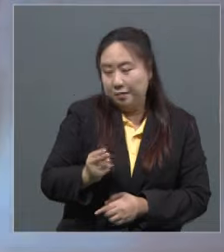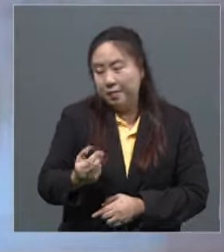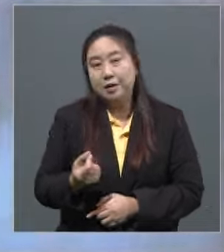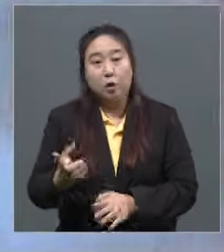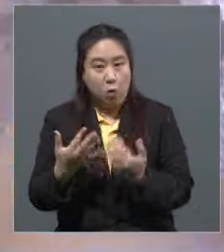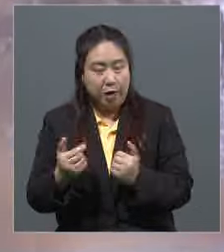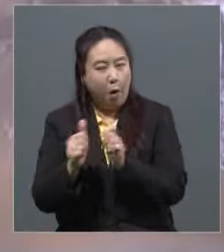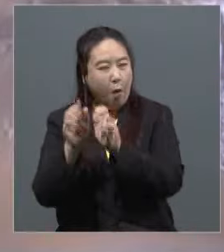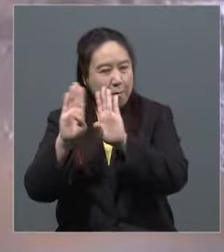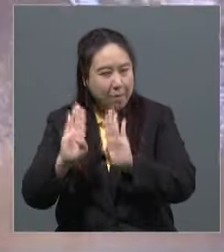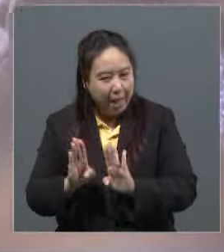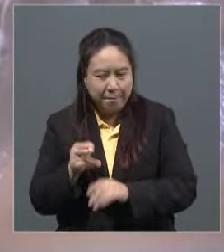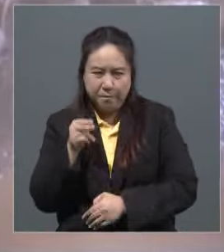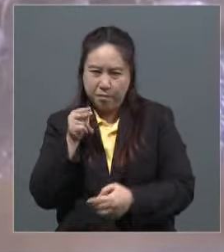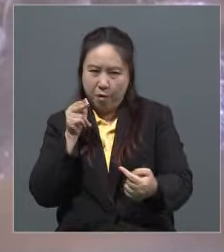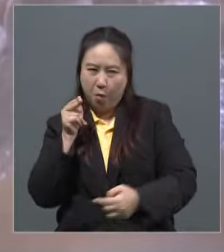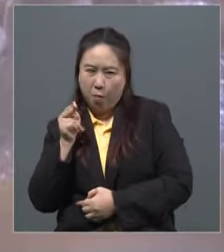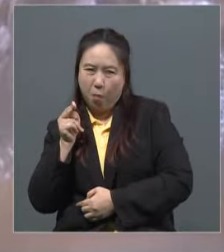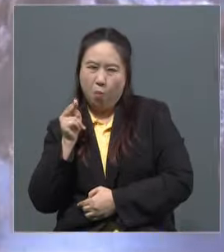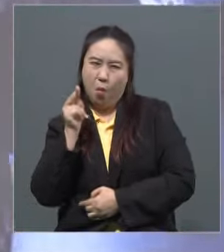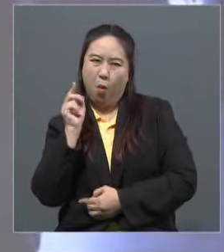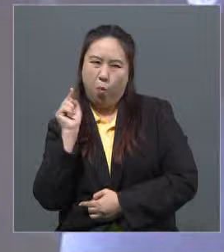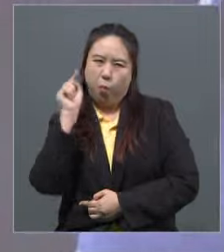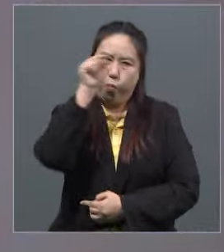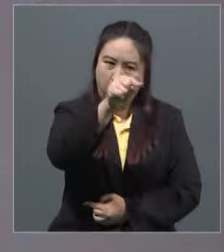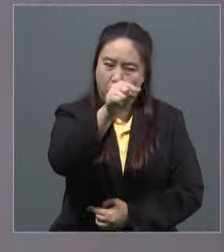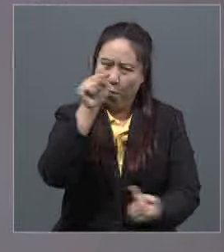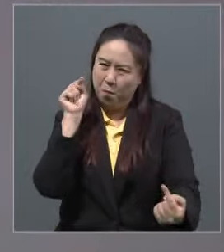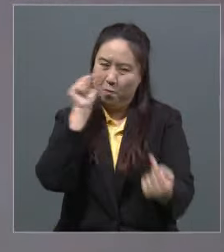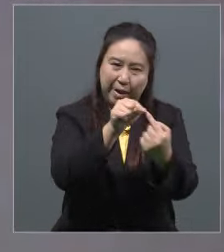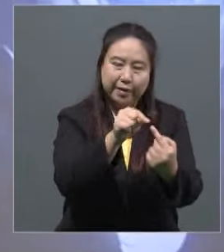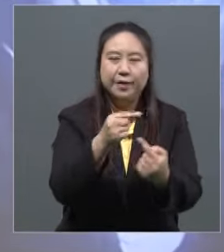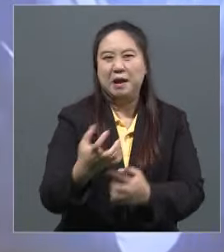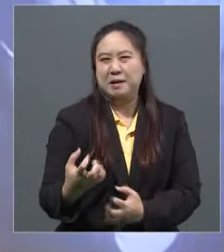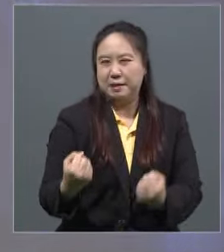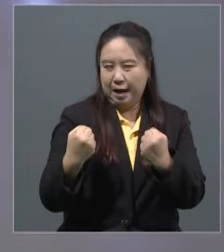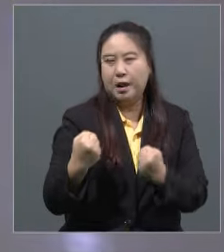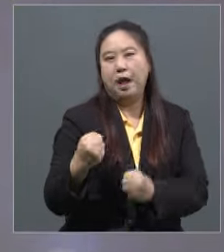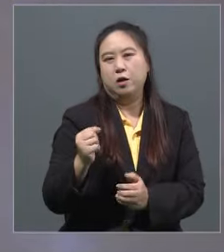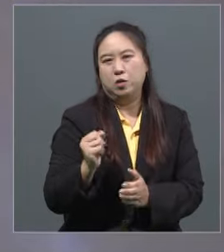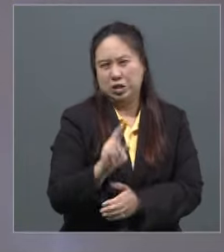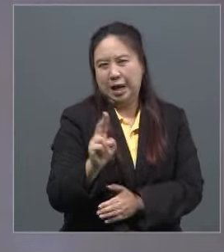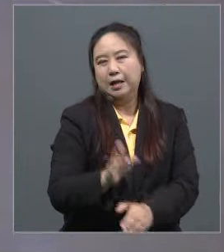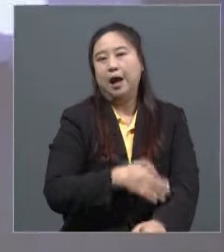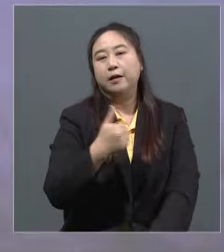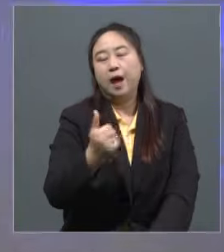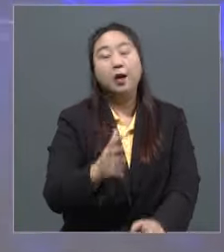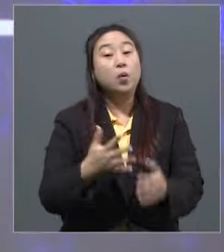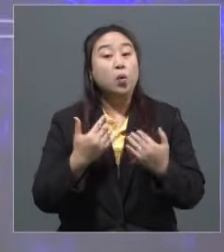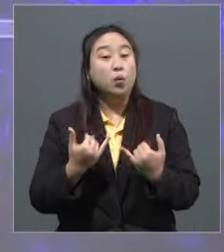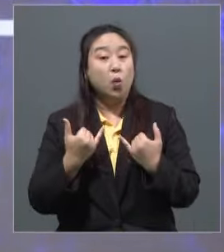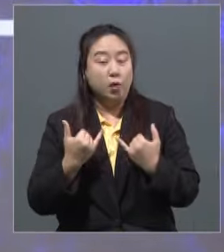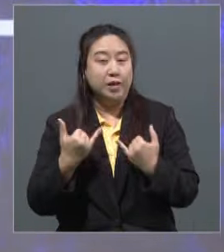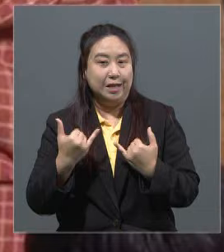รับการออกแบบให้มีความแม่นยำในการใช้งานแข็งแรงและทนทานเป็นอย่างดีซึ่งความสำเร็จในครั้งนี้นะคะนับเป็นอีก